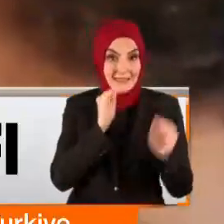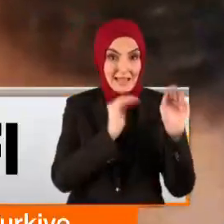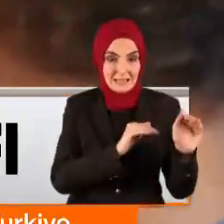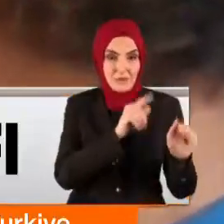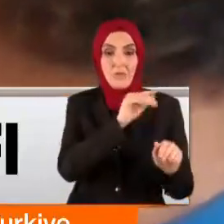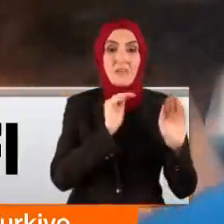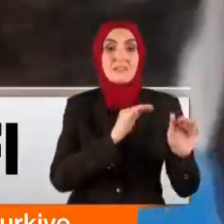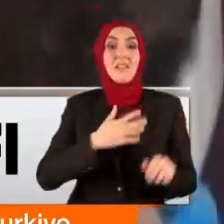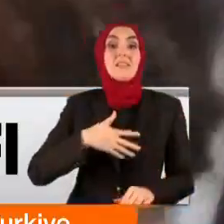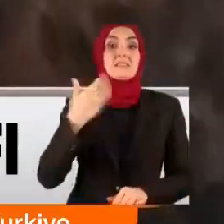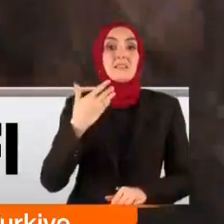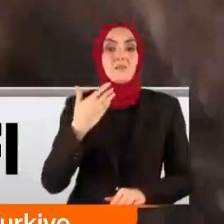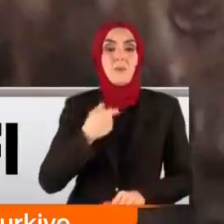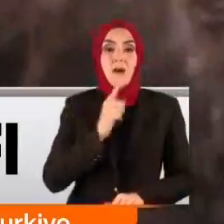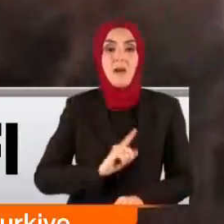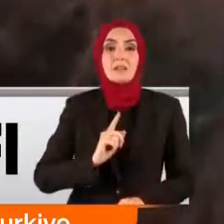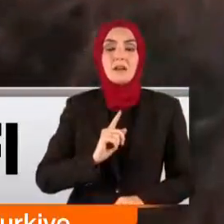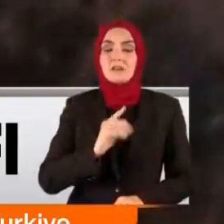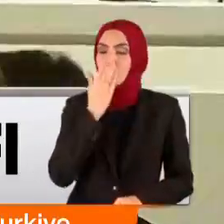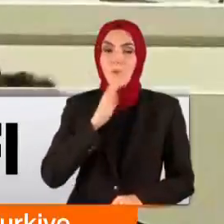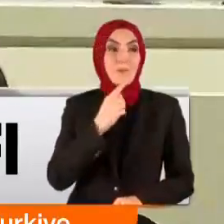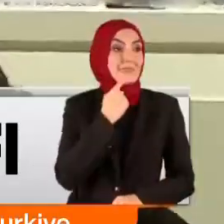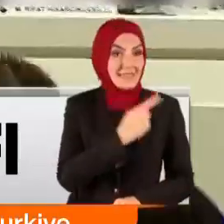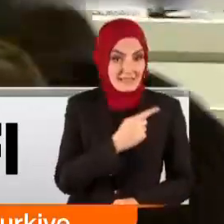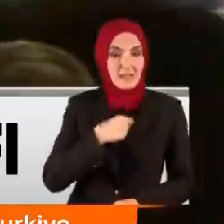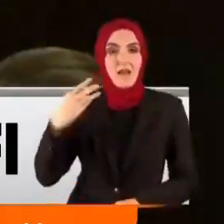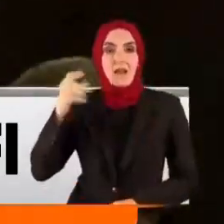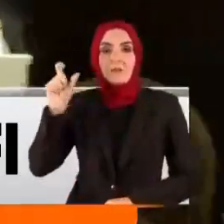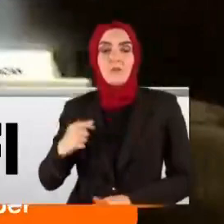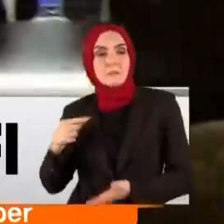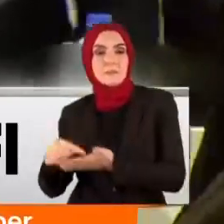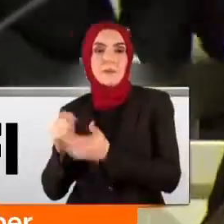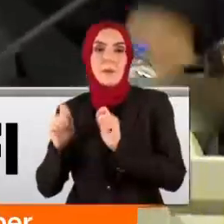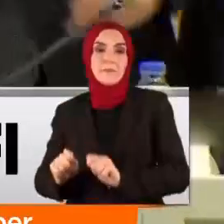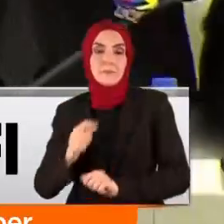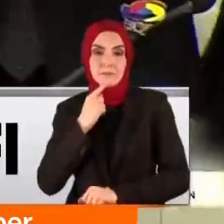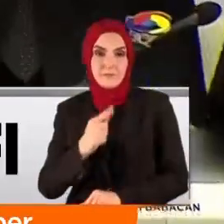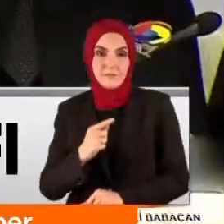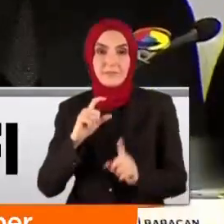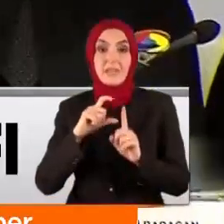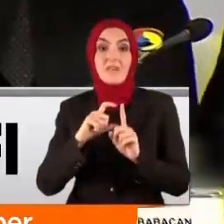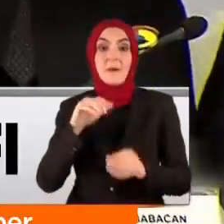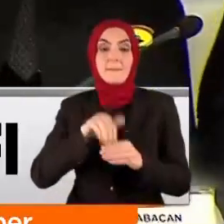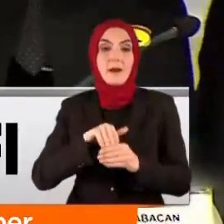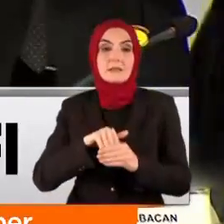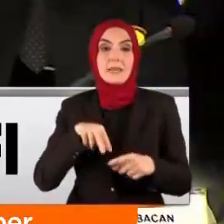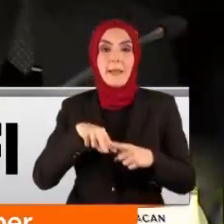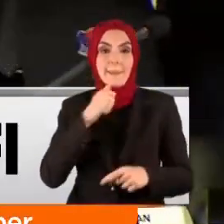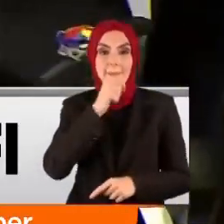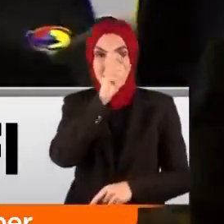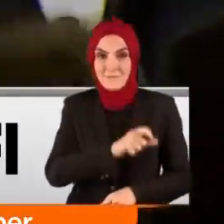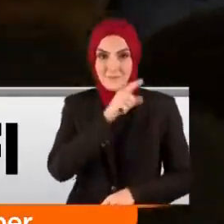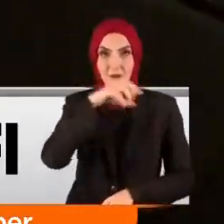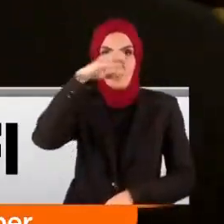Olmayınca. Olmuyorum deyince gittim Tayyip Erdoğan'a imza attım. Deva Partisi Genel Başkanı Ali Babacan'ın AK Parti çatısı altında siyaset